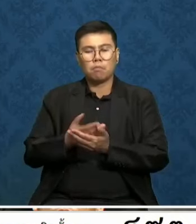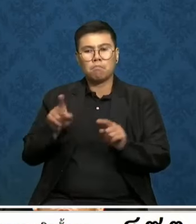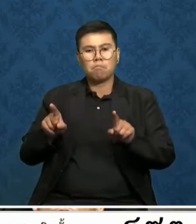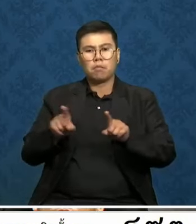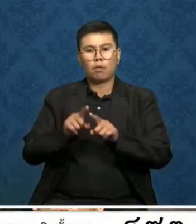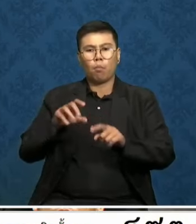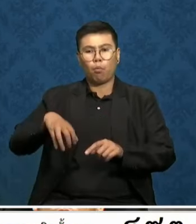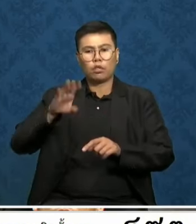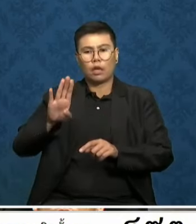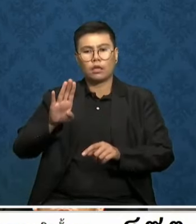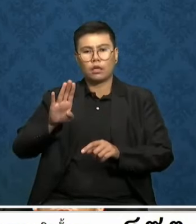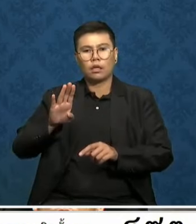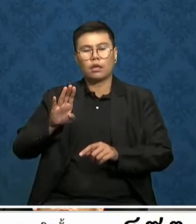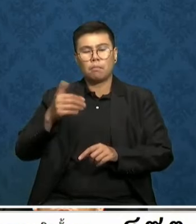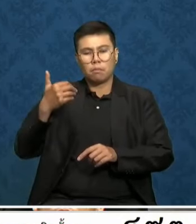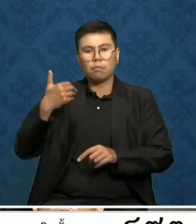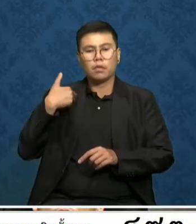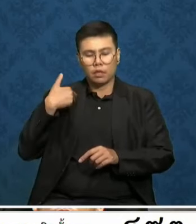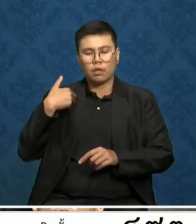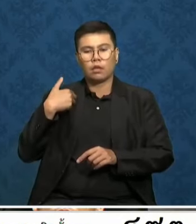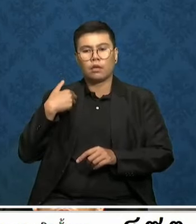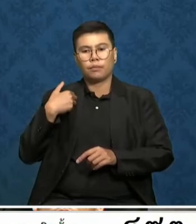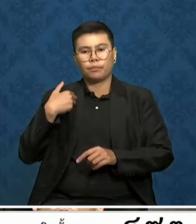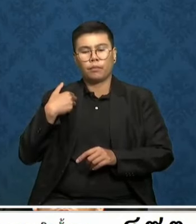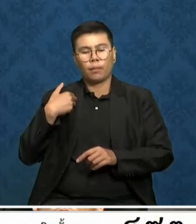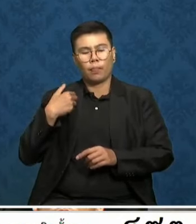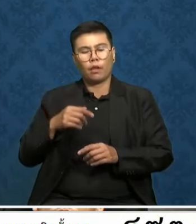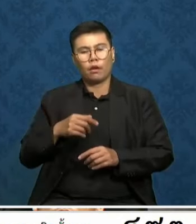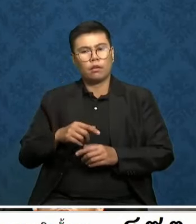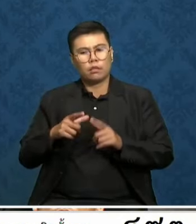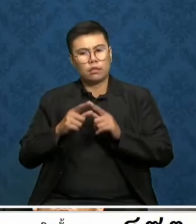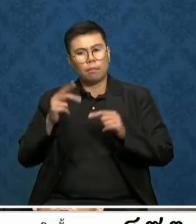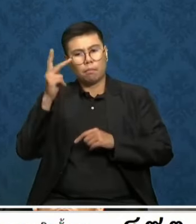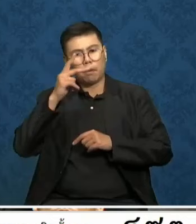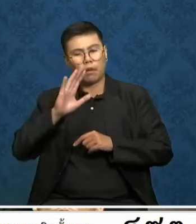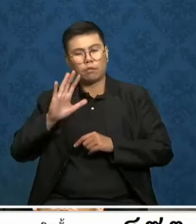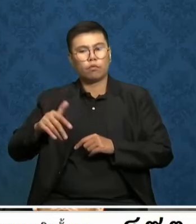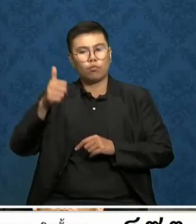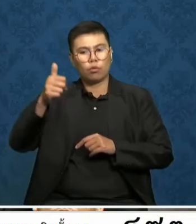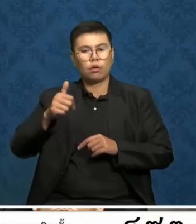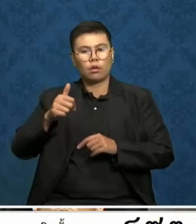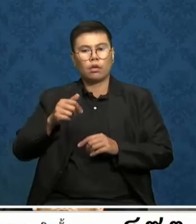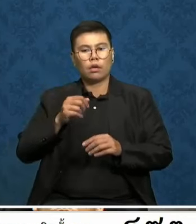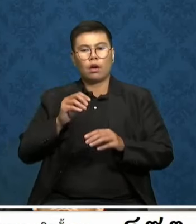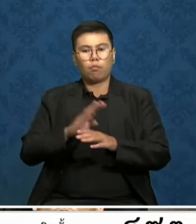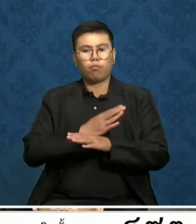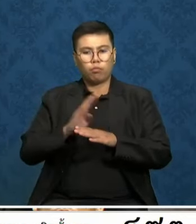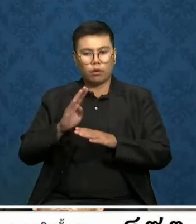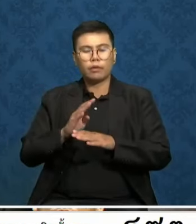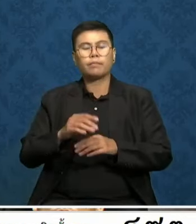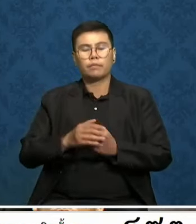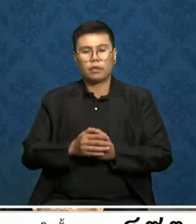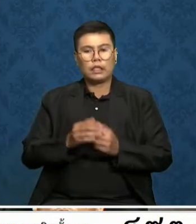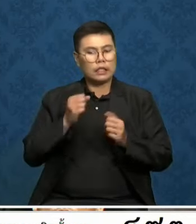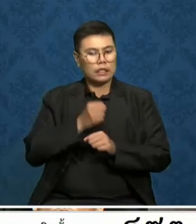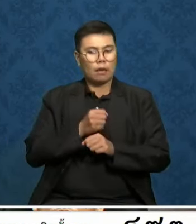ที่บริษัทใหญ่ๆเขาได้มีครับหลายครั้งครับผมว่าไม่ใช่เรื่องแปลกเลยครับในการฟื้นฟูกิจการเพราะเราก็ทำกันเป็นปกติ